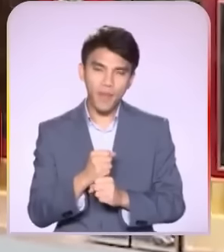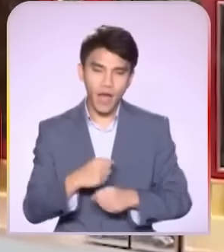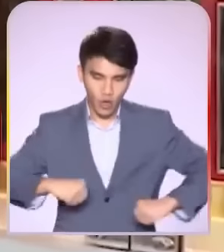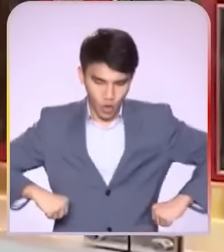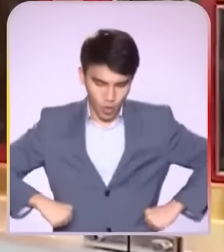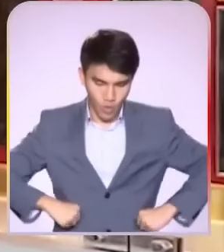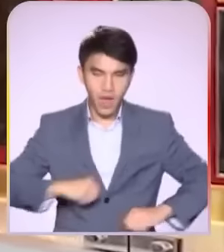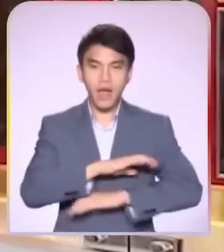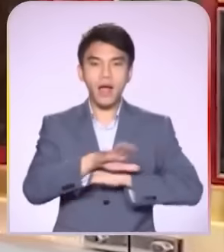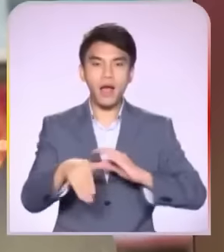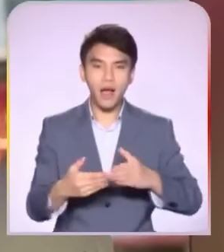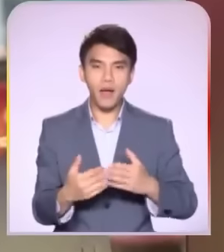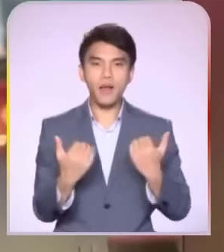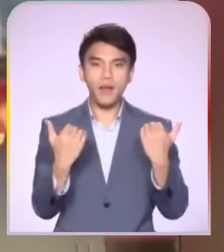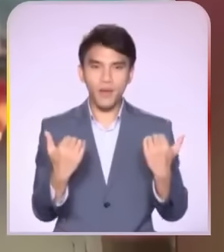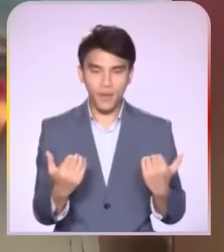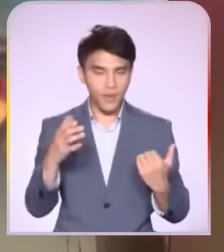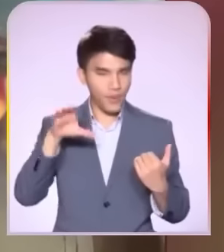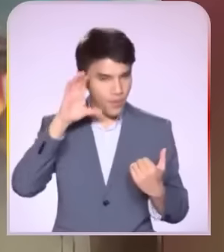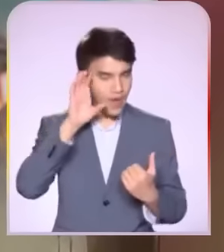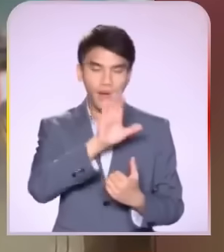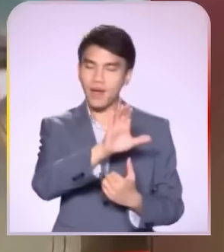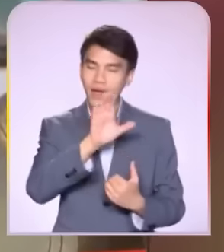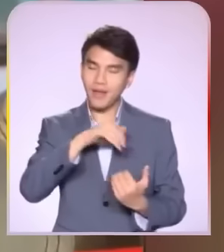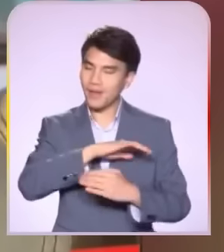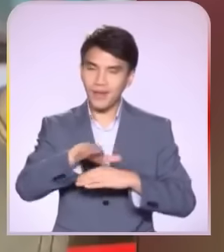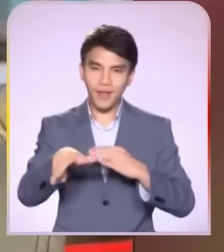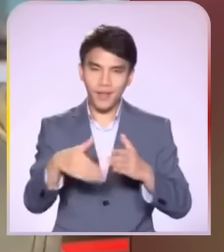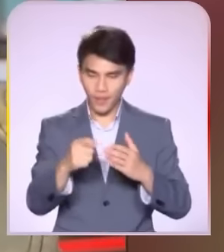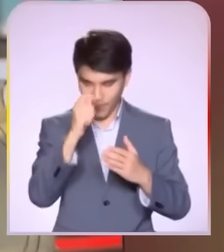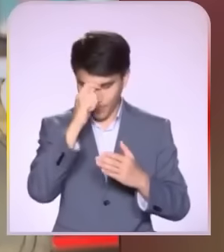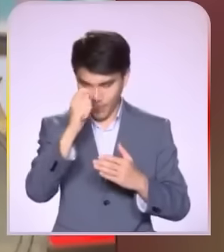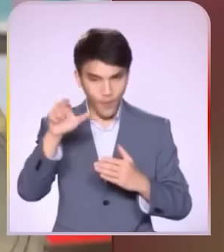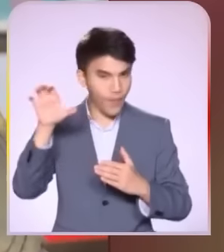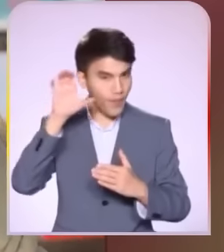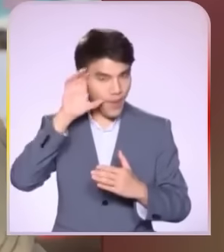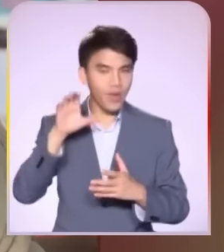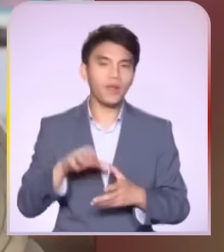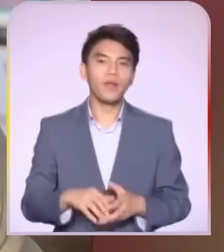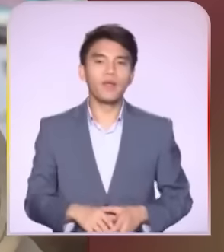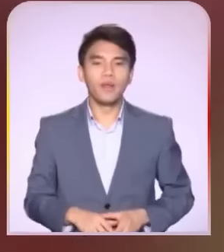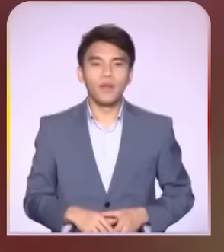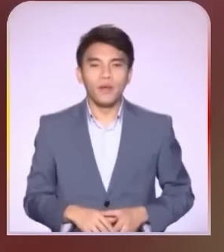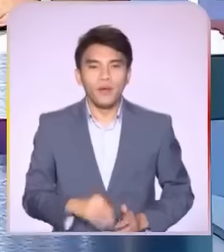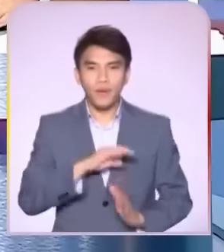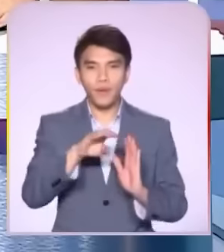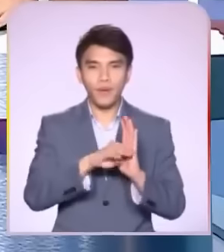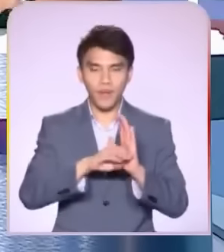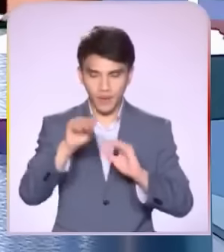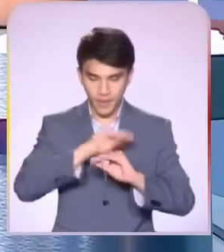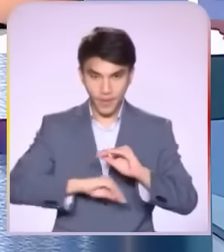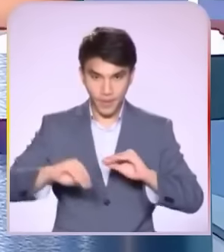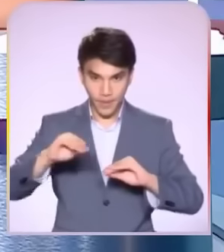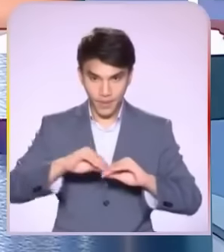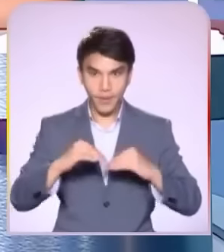ข่รูปปั้นทั้งหมดเนี่ยก็เหมือนกับเป็นสิ่งศักดิ์สิทธิ์ตามความเชื่อเนาะหลายคนก็เคารพบูชานะคะ ครับผมมีข้อมูลเพิ่มเติมนะฮะจ